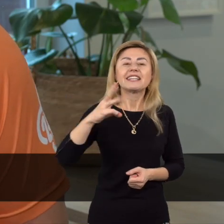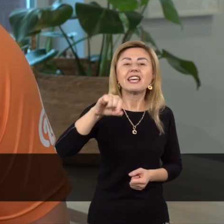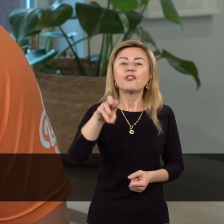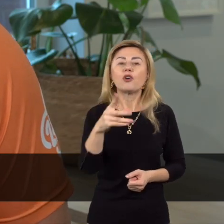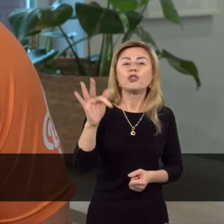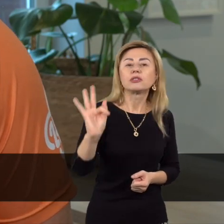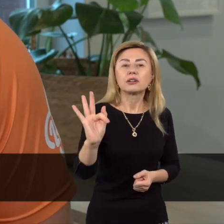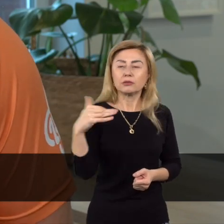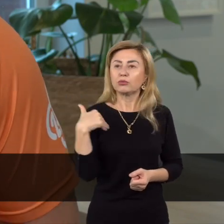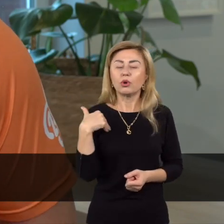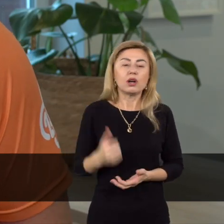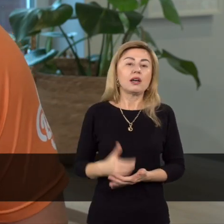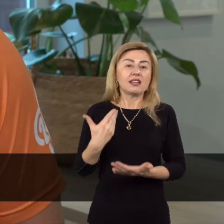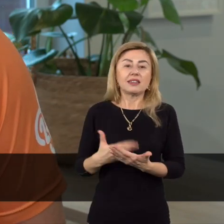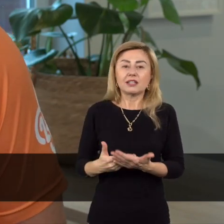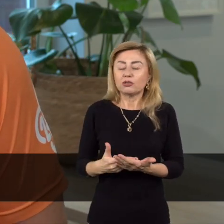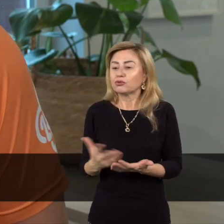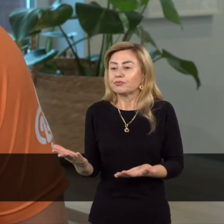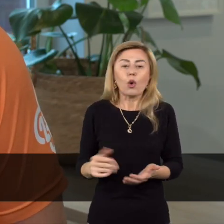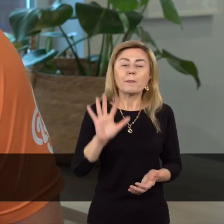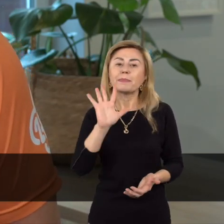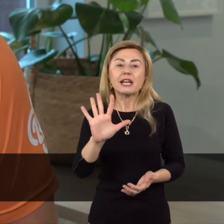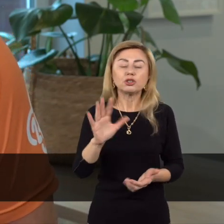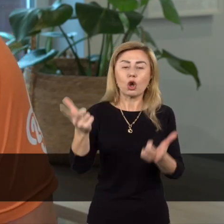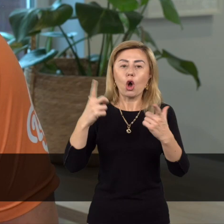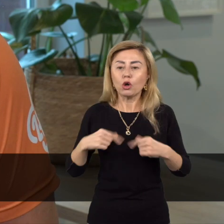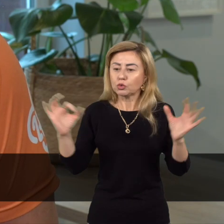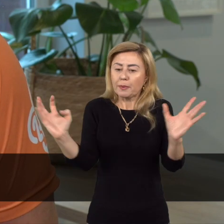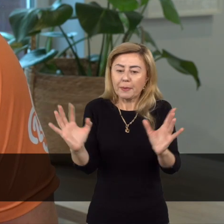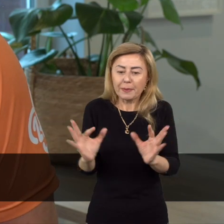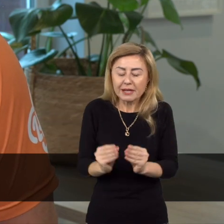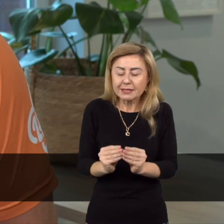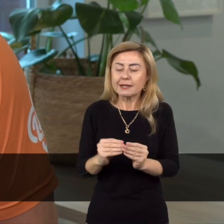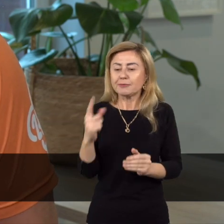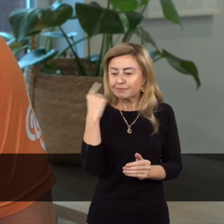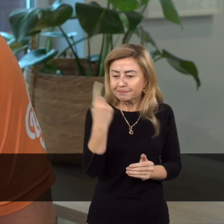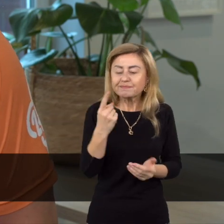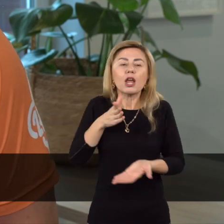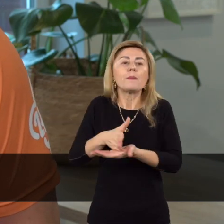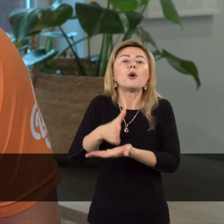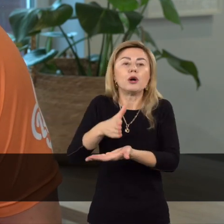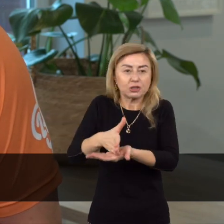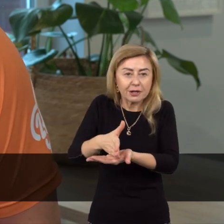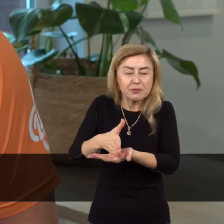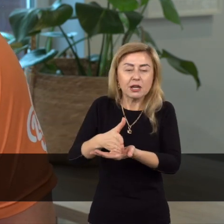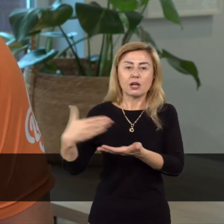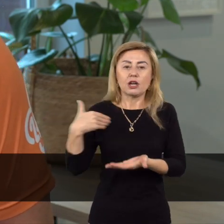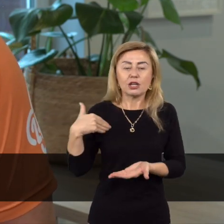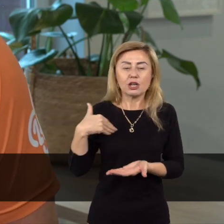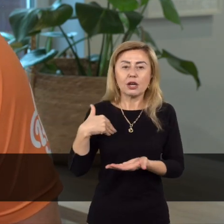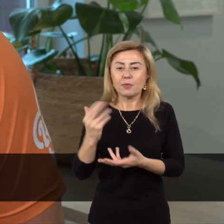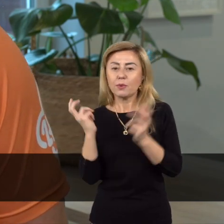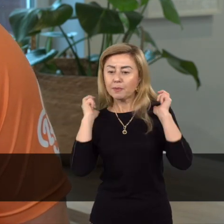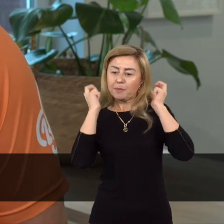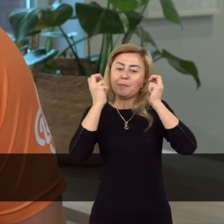chciał dotknąć również krzyża na Giewoncie. I ponieważ nie było ludzi chętnych, którzy by go tam w jakiś sposób zaprowadzili, wnieśli, razem z trójką wolontariuszy plus